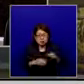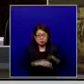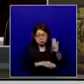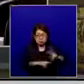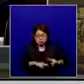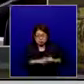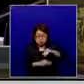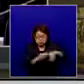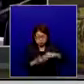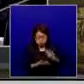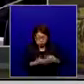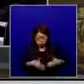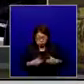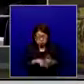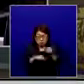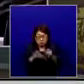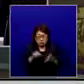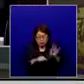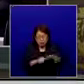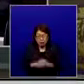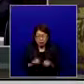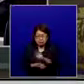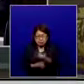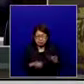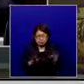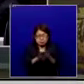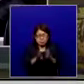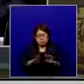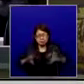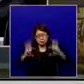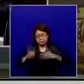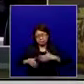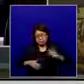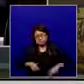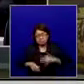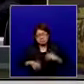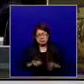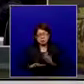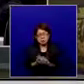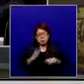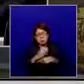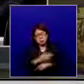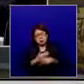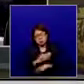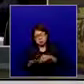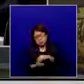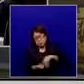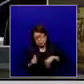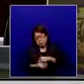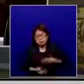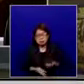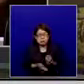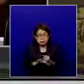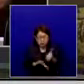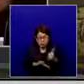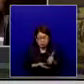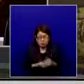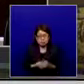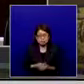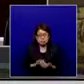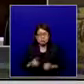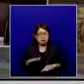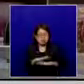งปิดหมดเลยภาครัฐก็เดี้ยงไหนจะคอร์รัปชันงบก็ฉี่ช้าแล้วมันจะช่วยได้ยังไงเขามีการพิสูจ